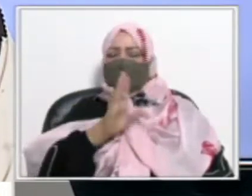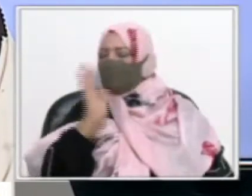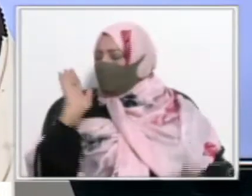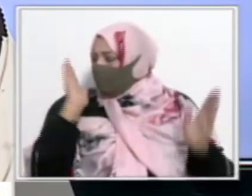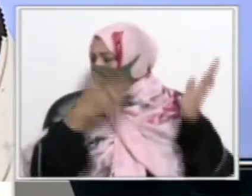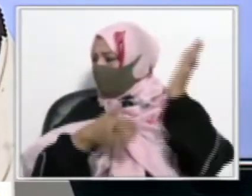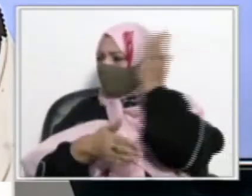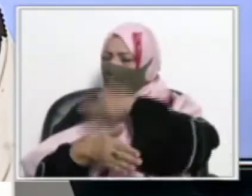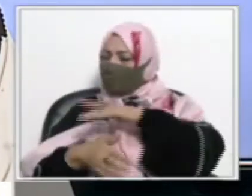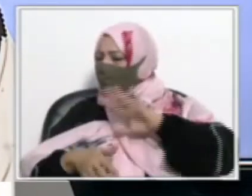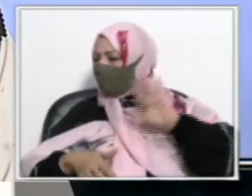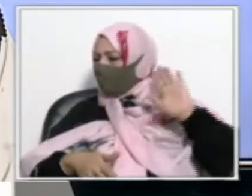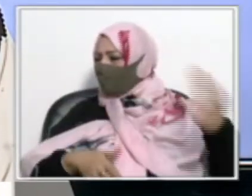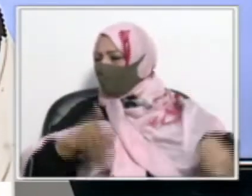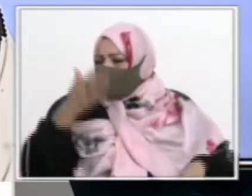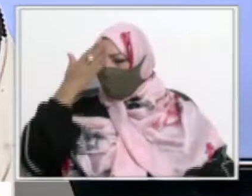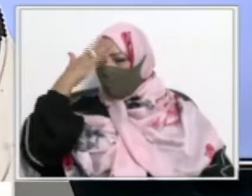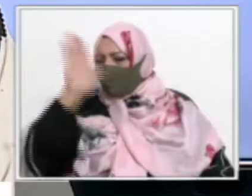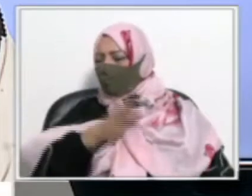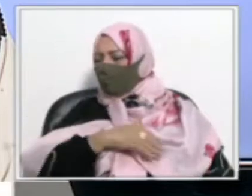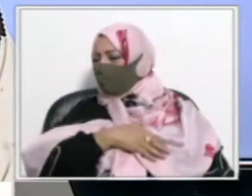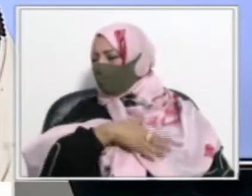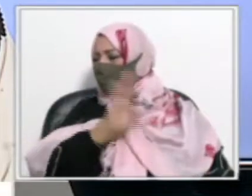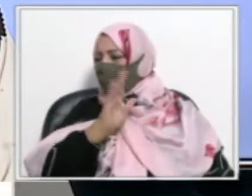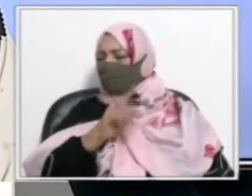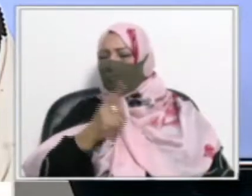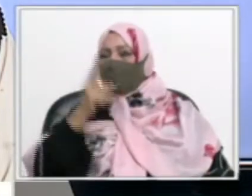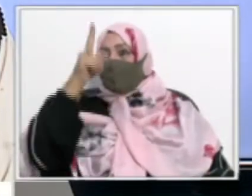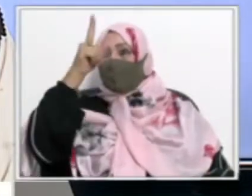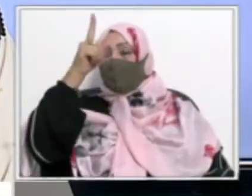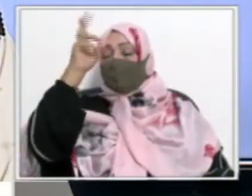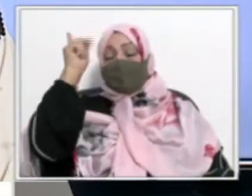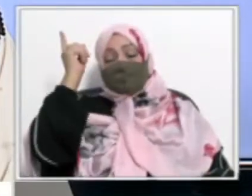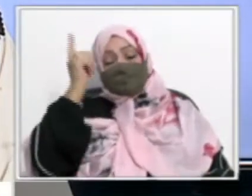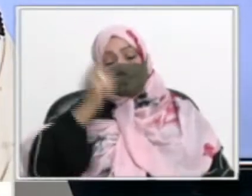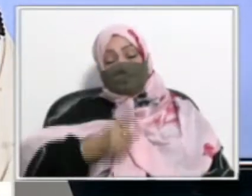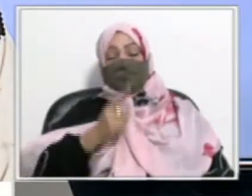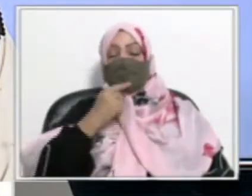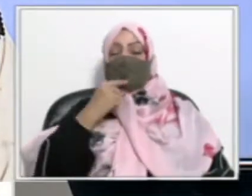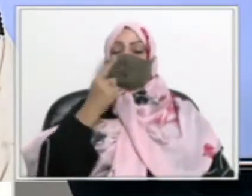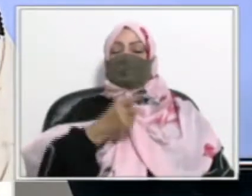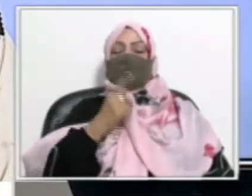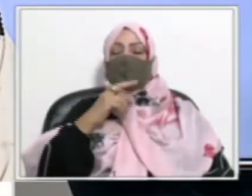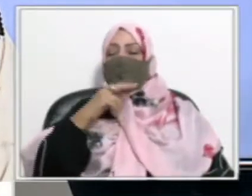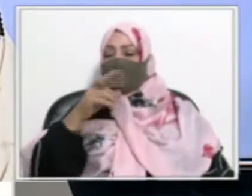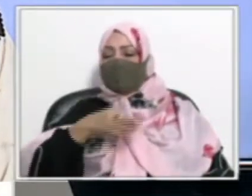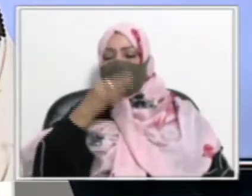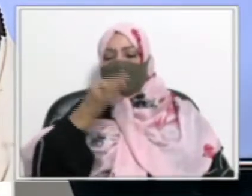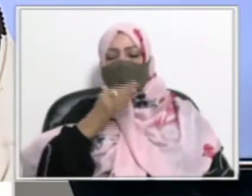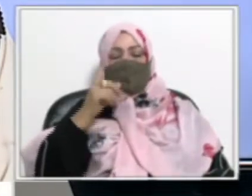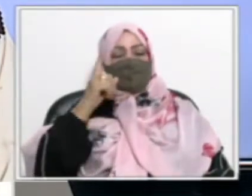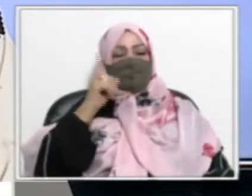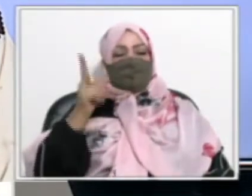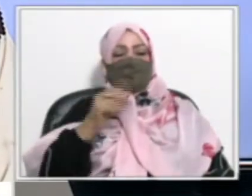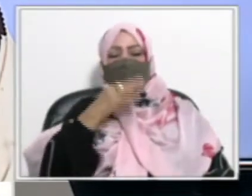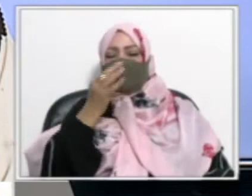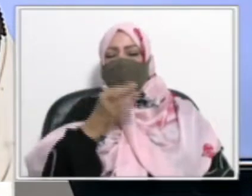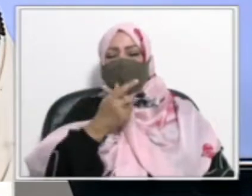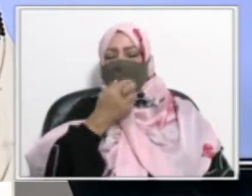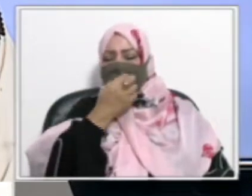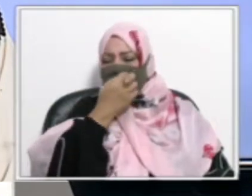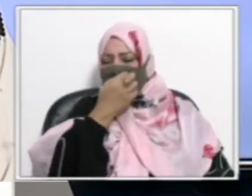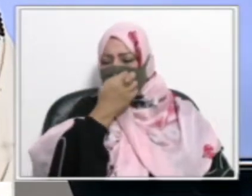واللغو ليس متعلقا يعني بالخوض في آيات الله فقط، كل ما هو مشين وكل ما